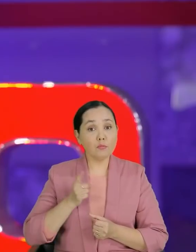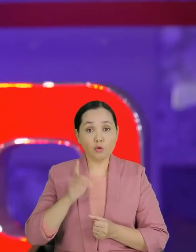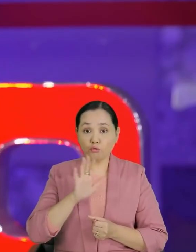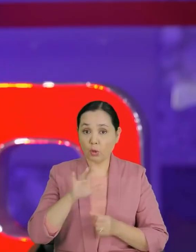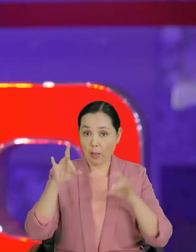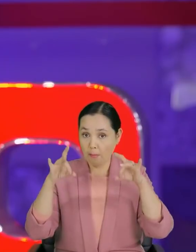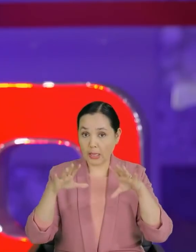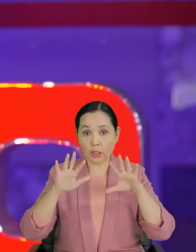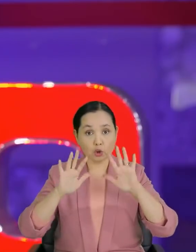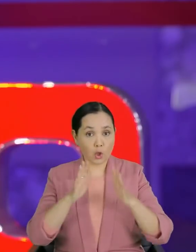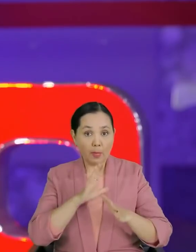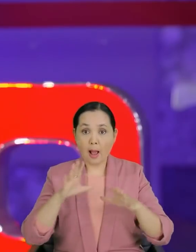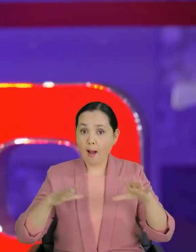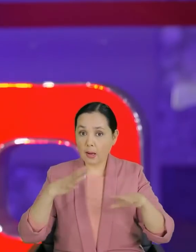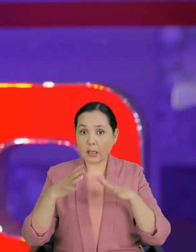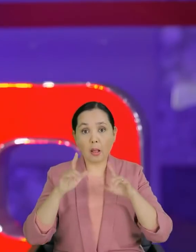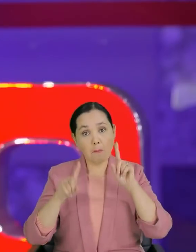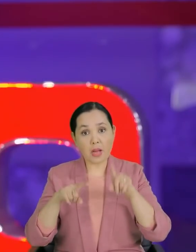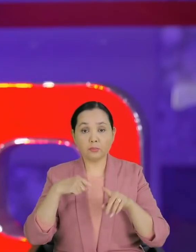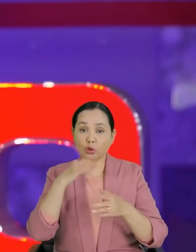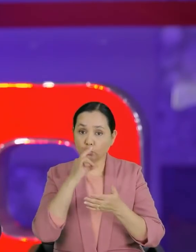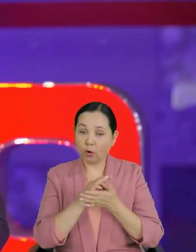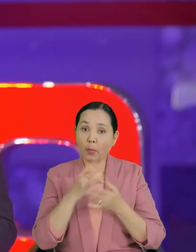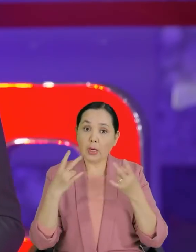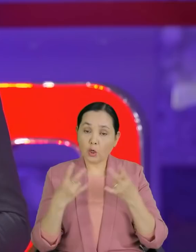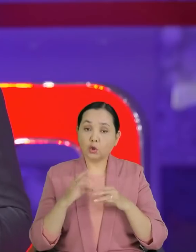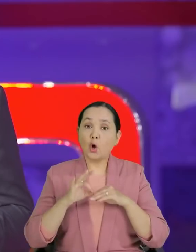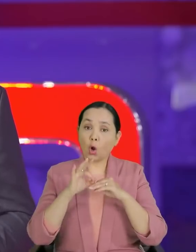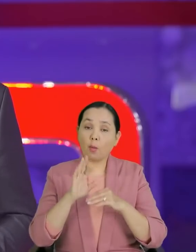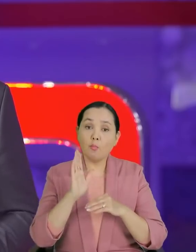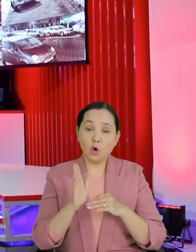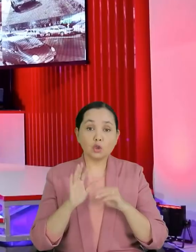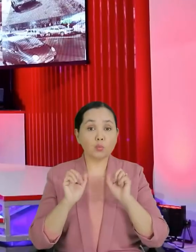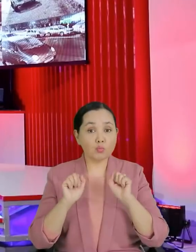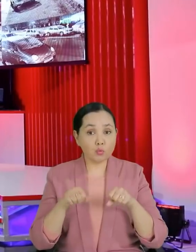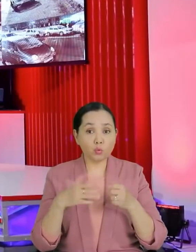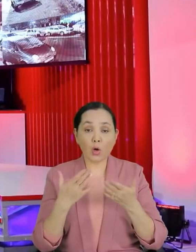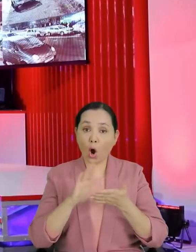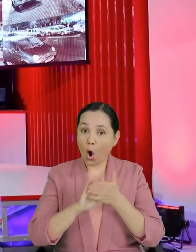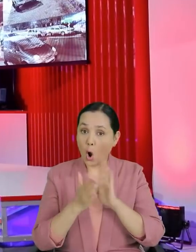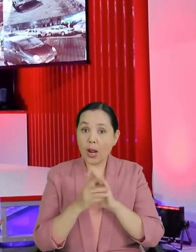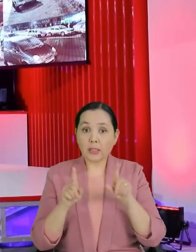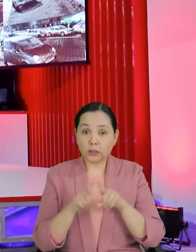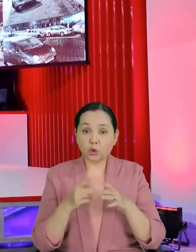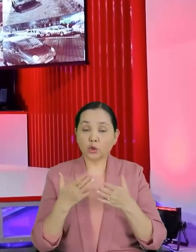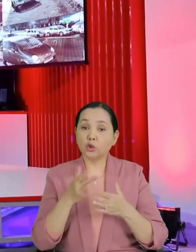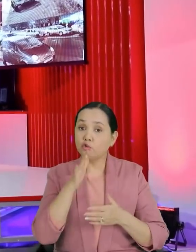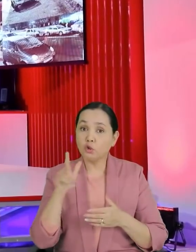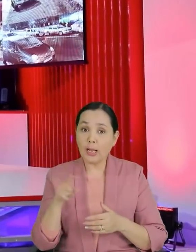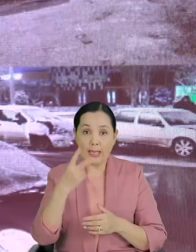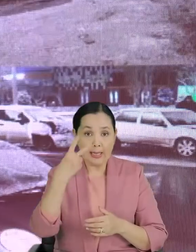Kutilmaganda sodir bo'layotgan harakatlar ham ba'zida bizni javobgarlik uchun olib borishi mumkin. Xuddi navbatdagi holat singari. Joriy